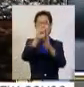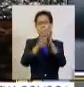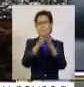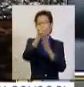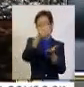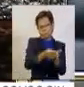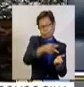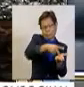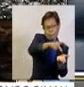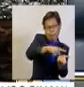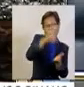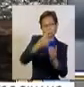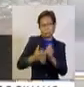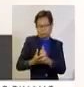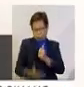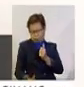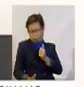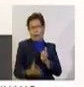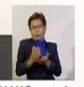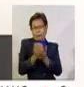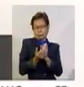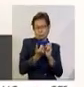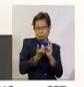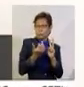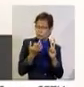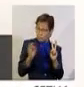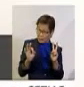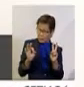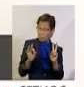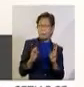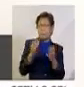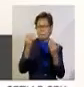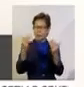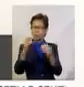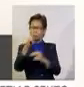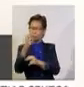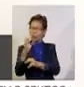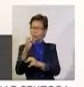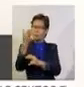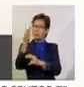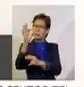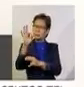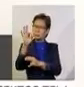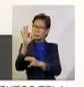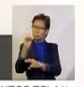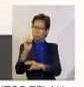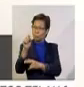RM314.5 bilion perbelanjaan diperuntukkan belanjawan 2019 berbanding